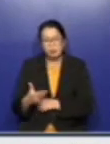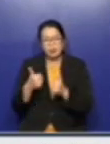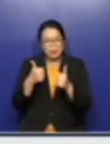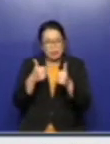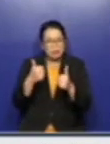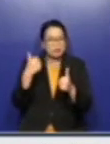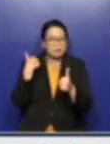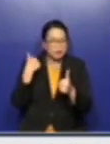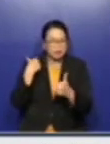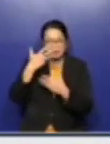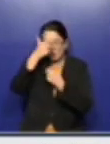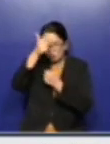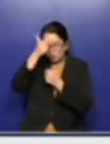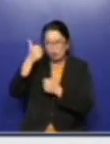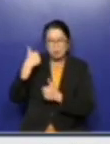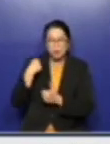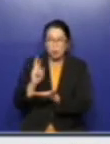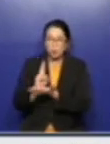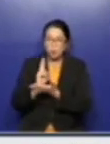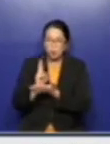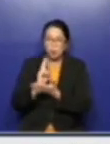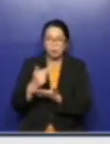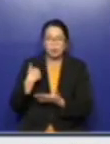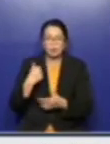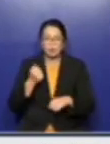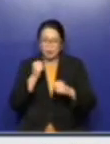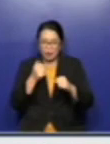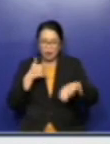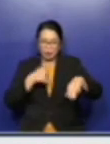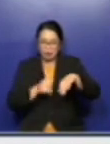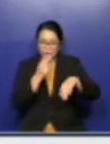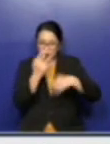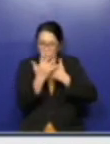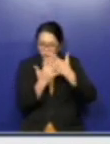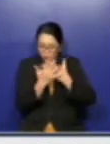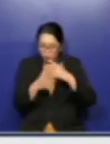ที่น่าสนใจที่ท่านบอกว่าได้รางวัลเนี่ยผมก็พยายามจะเข้าไปดู QR code เนี่ย